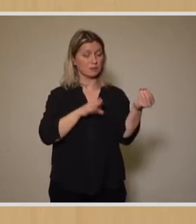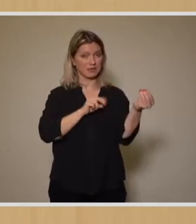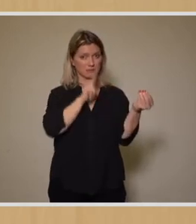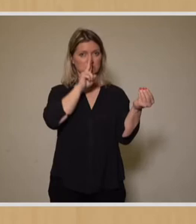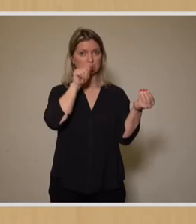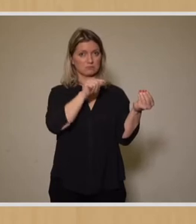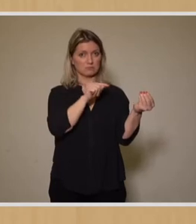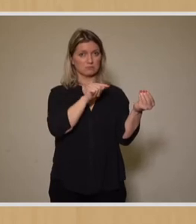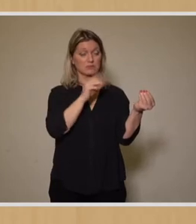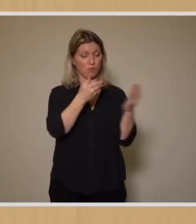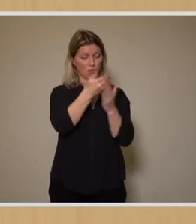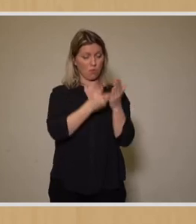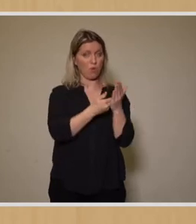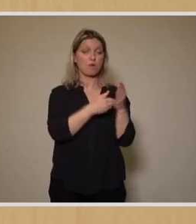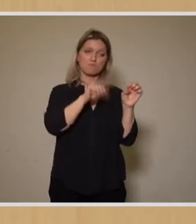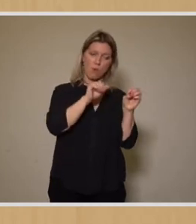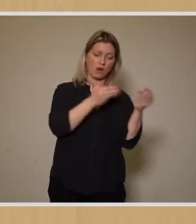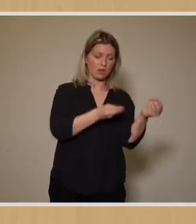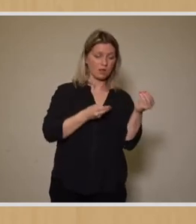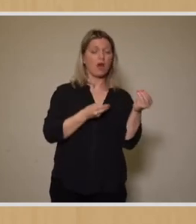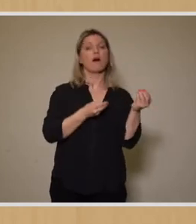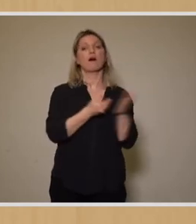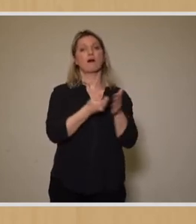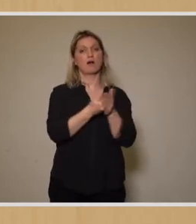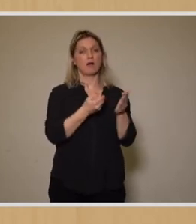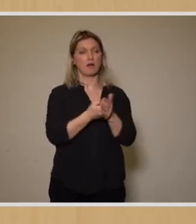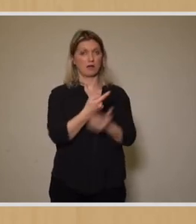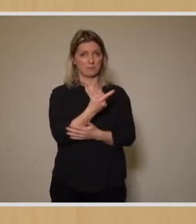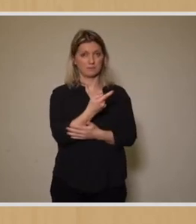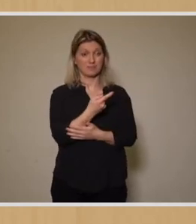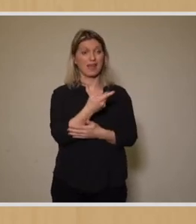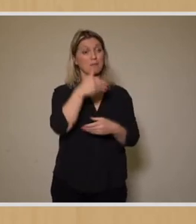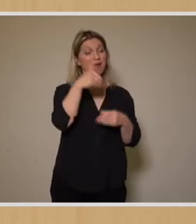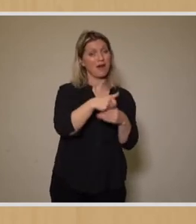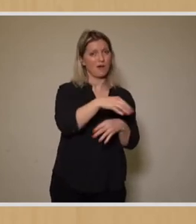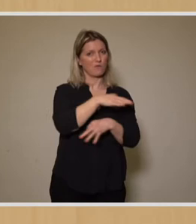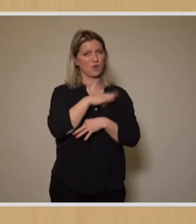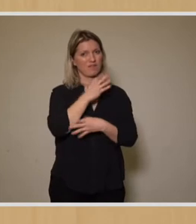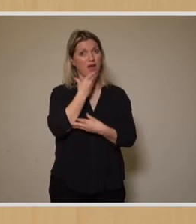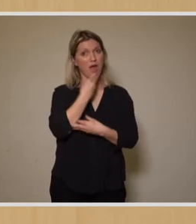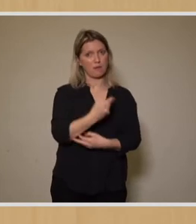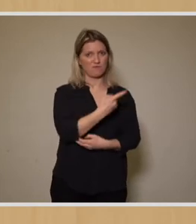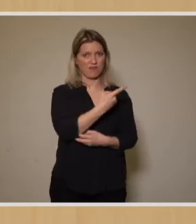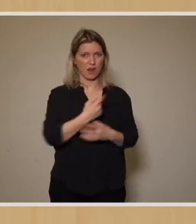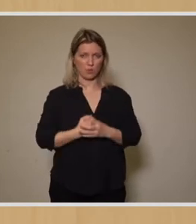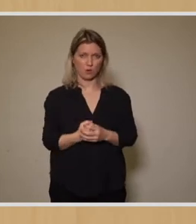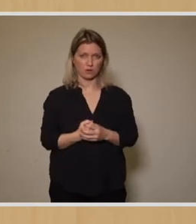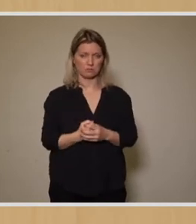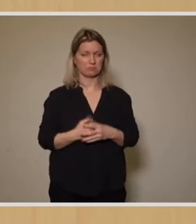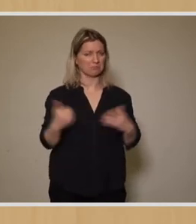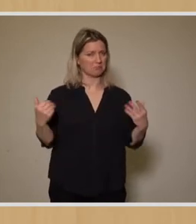es da, in Erwägung gezogen. Es ist eine Empfehlung. Und jetzt ist die große Frage, was ist